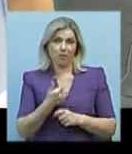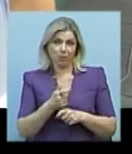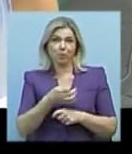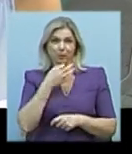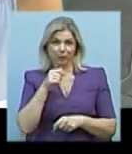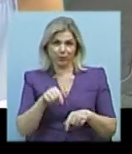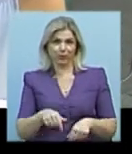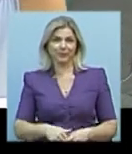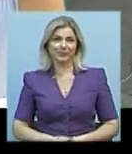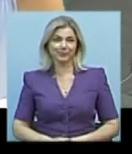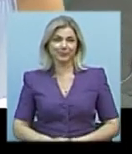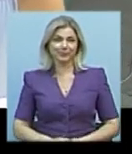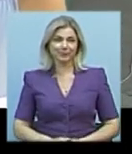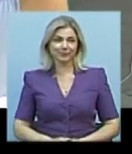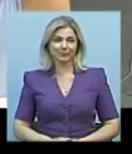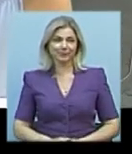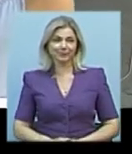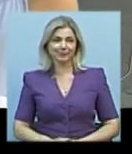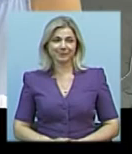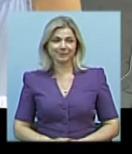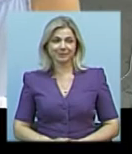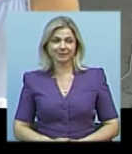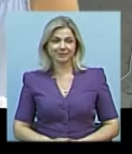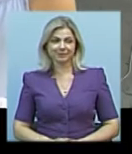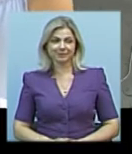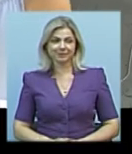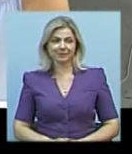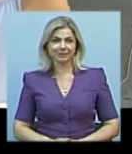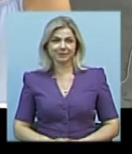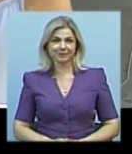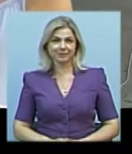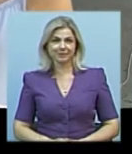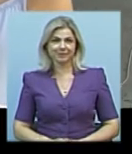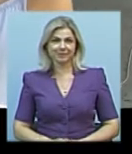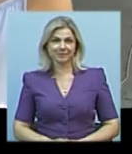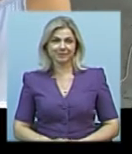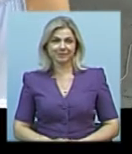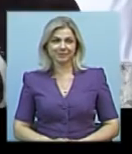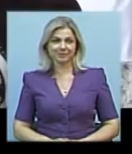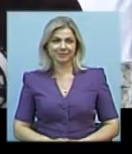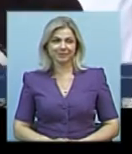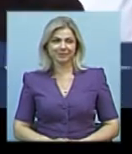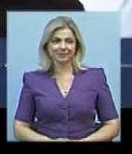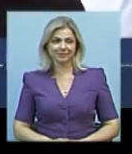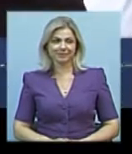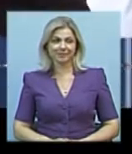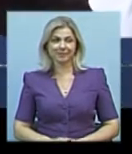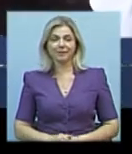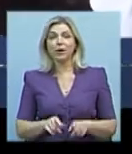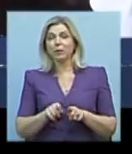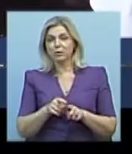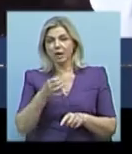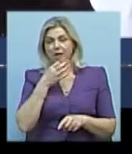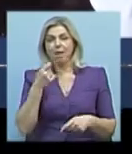І хоч це не Скадовськ, но нам дуже подобається тут. Мені так подобався дуже